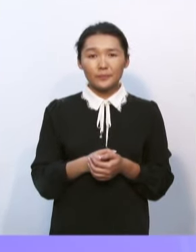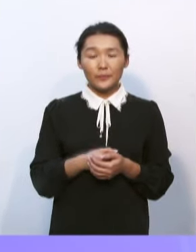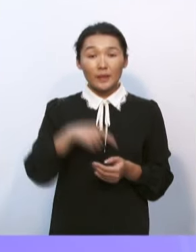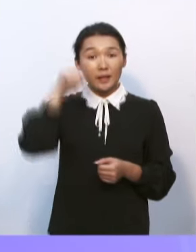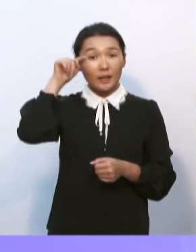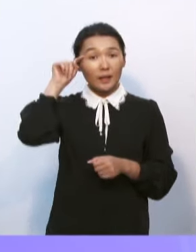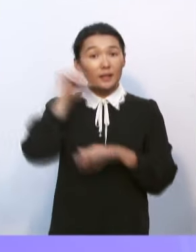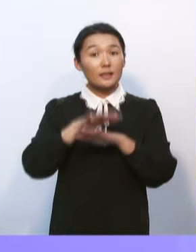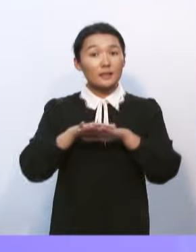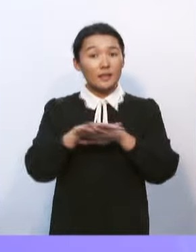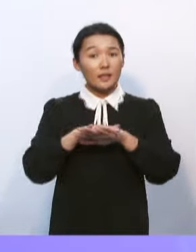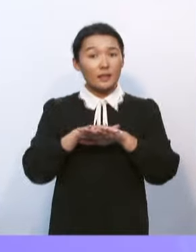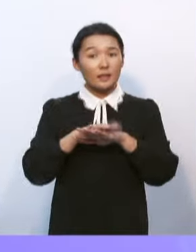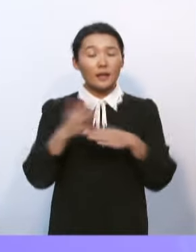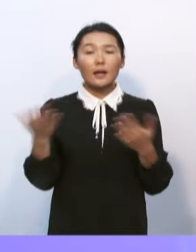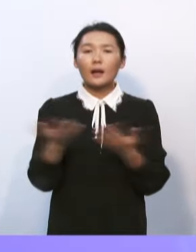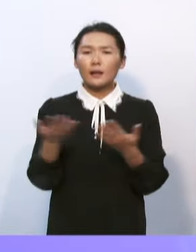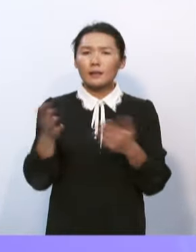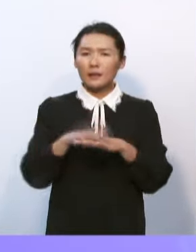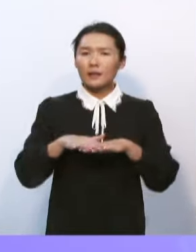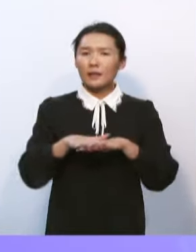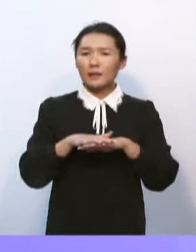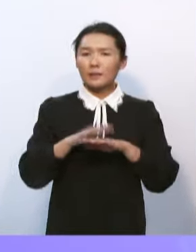Кыргыз эли кандай эл?